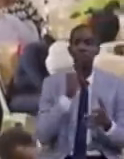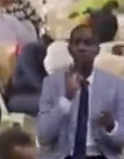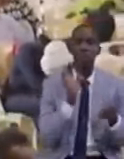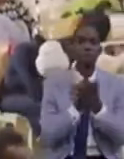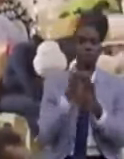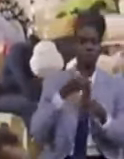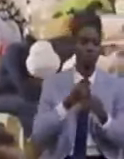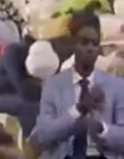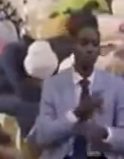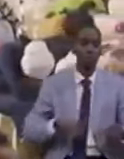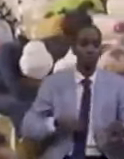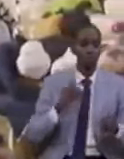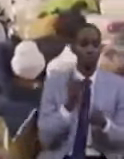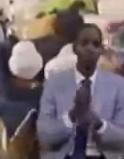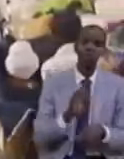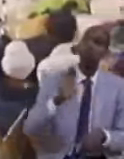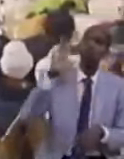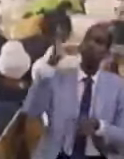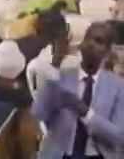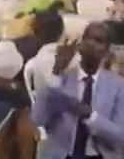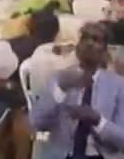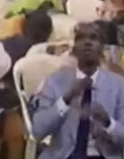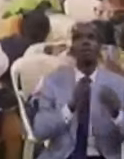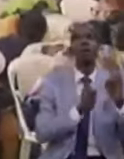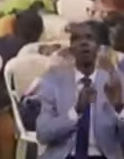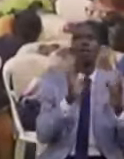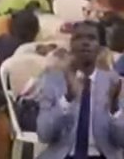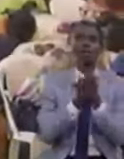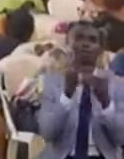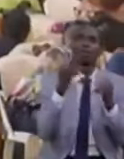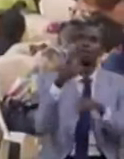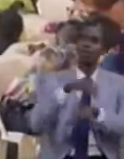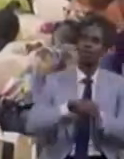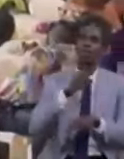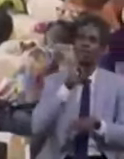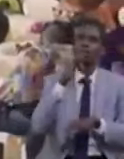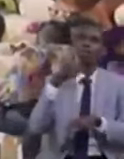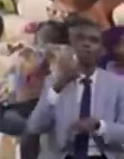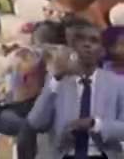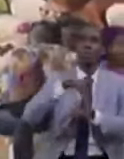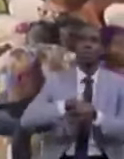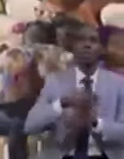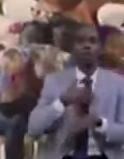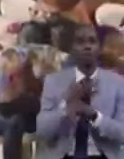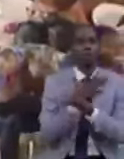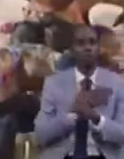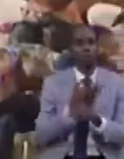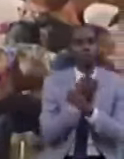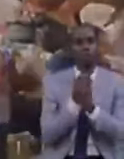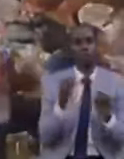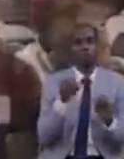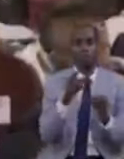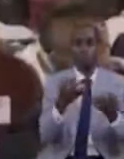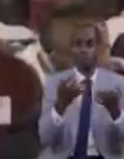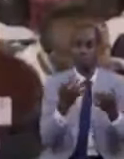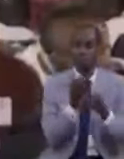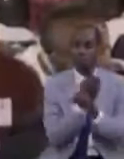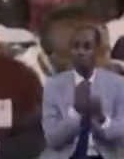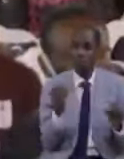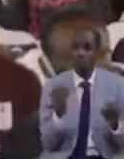confiance il lè la m pour je crois c'est la nuit de mon salut vrai salut